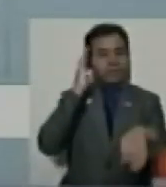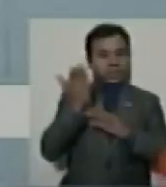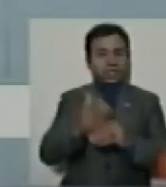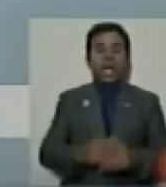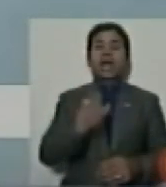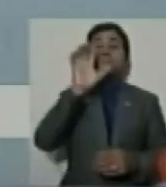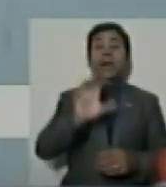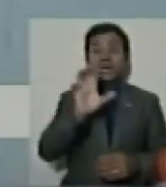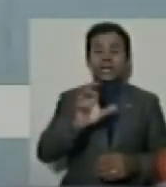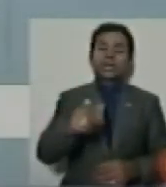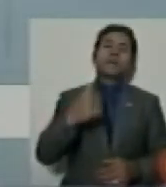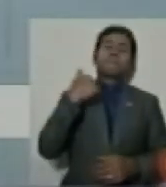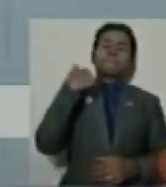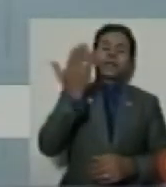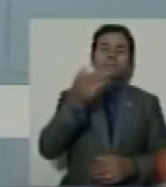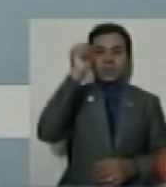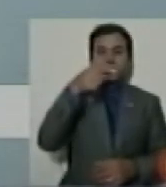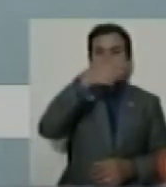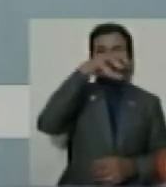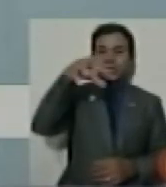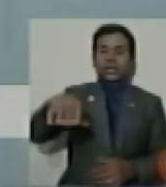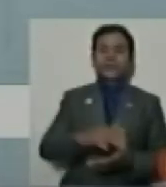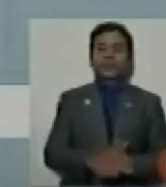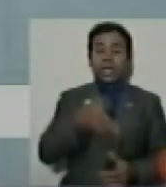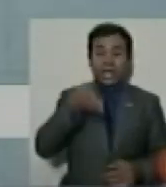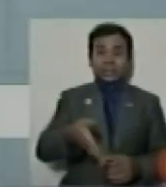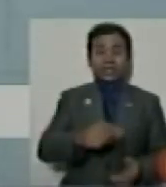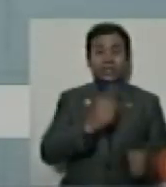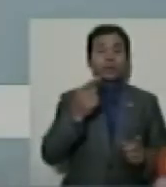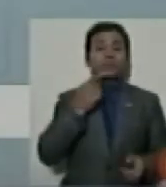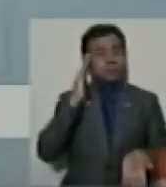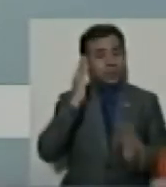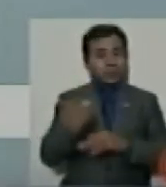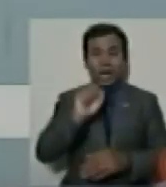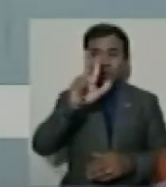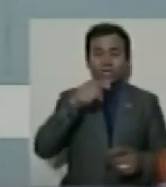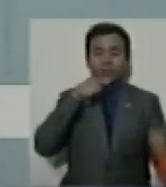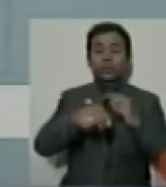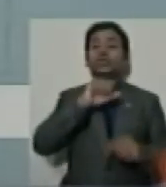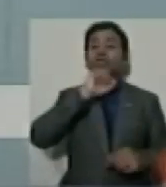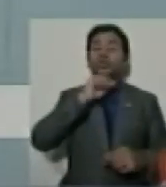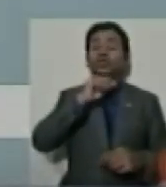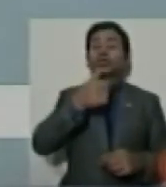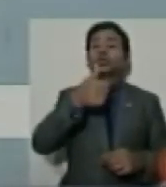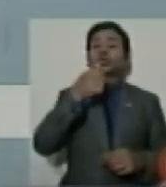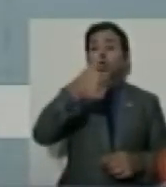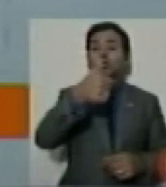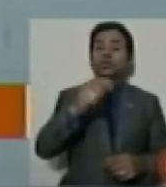পুরুষ, 2 জন মহিলা এবং 6 জন ঢাকার মধ্যে, 2 জন ঢাকার বাইরে। তাদের বয়স বিশ্লেষণে